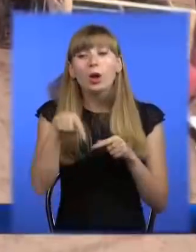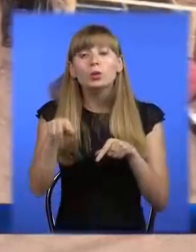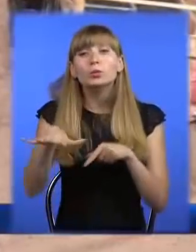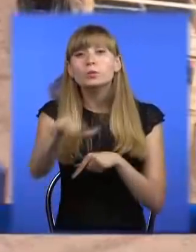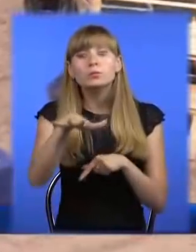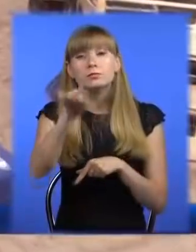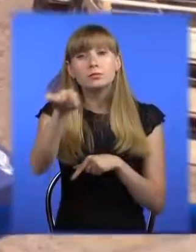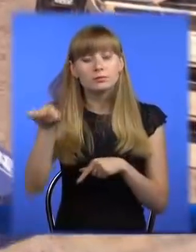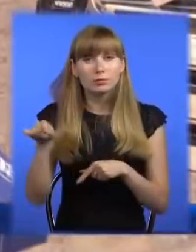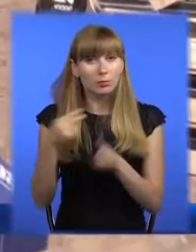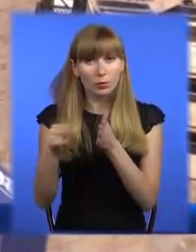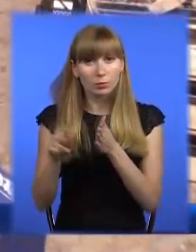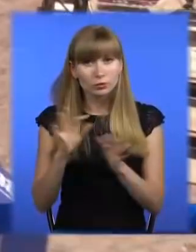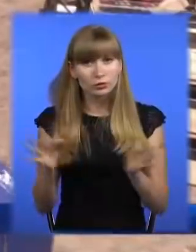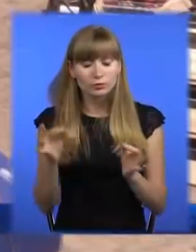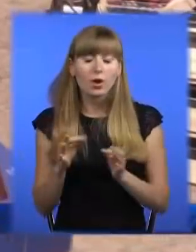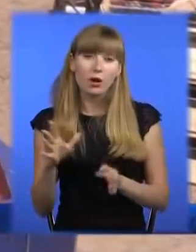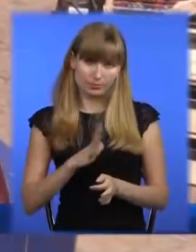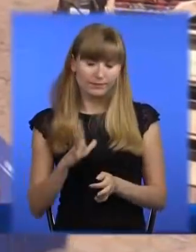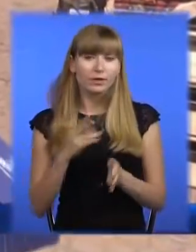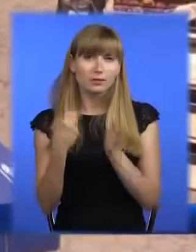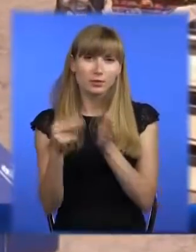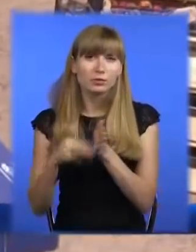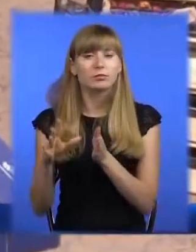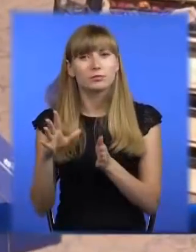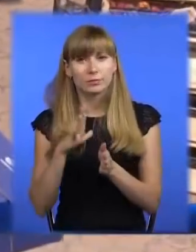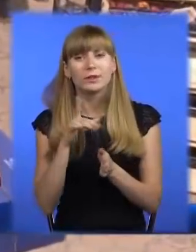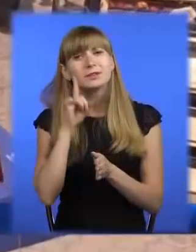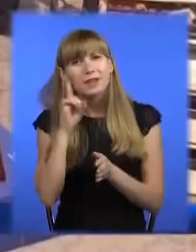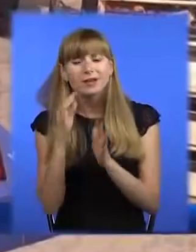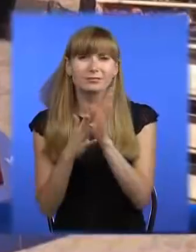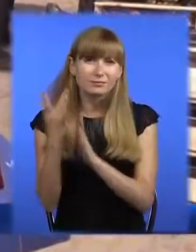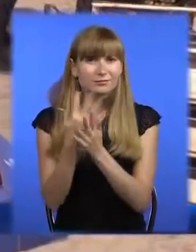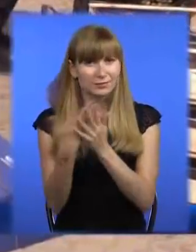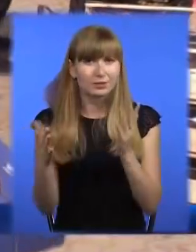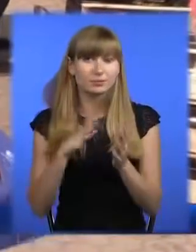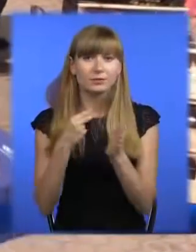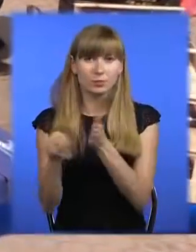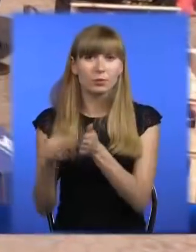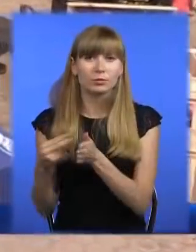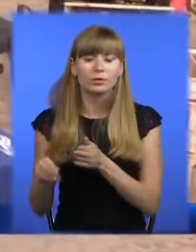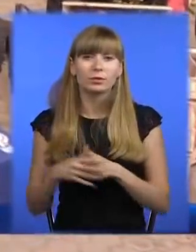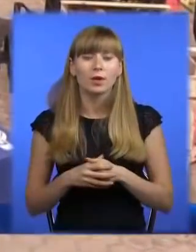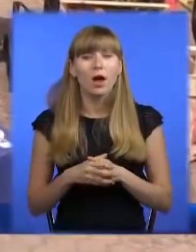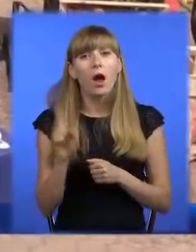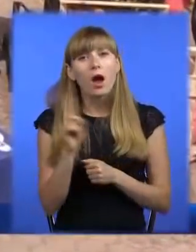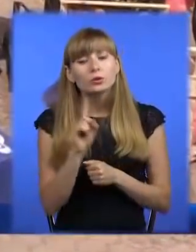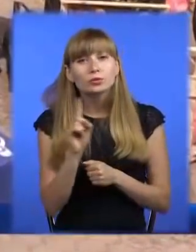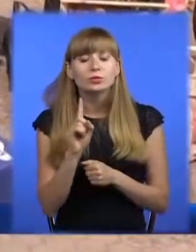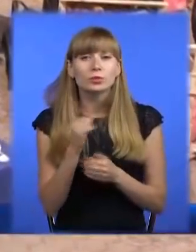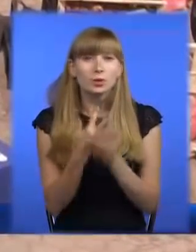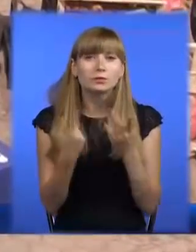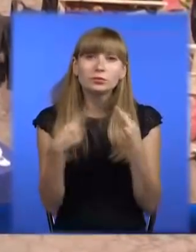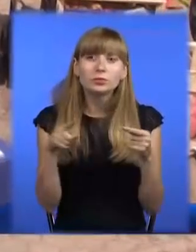Красивая. А тут на рядах нічого не покупаєте в людей? Іноді покупаю. Зелень. Ні, а зелень що? А от